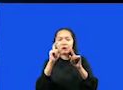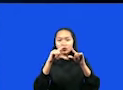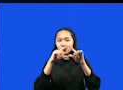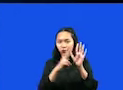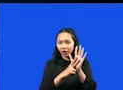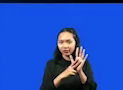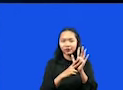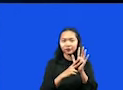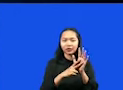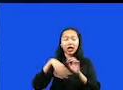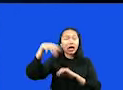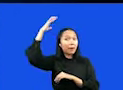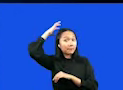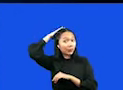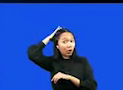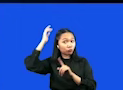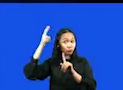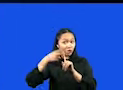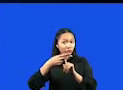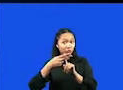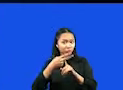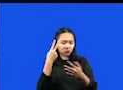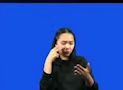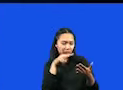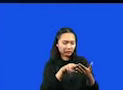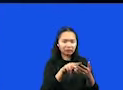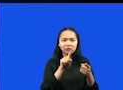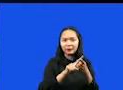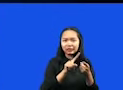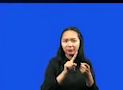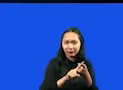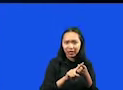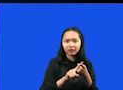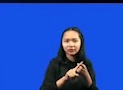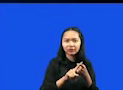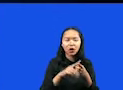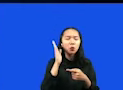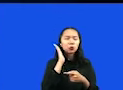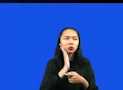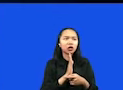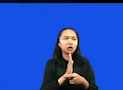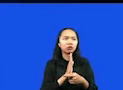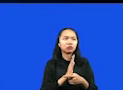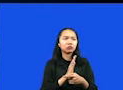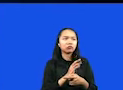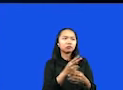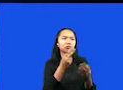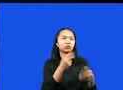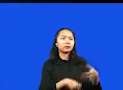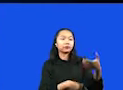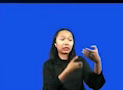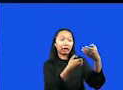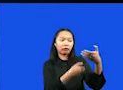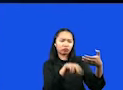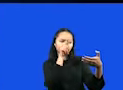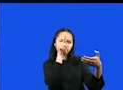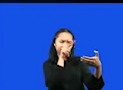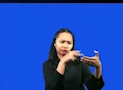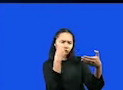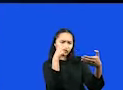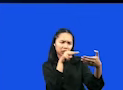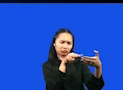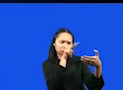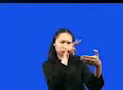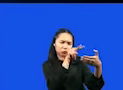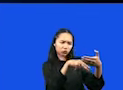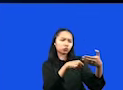Fransiskus juga melihatnya anak-anak muda ini kok di depan layar terus kayak gitu gimana Mereka itu melihat keadaan sosial